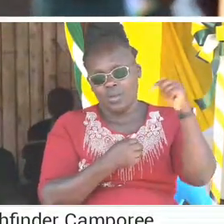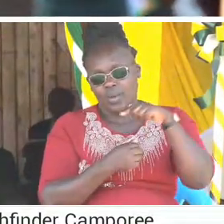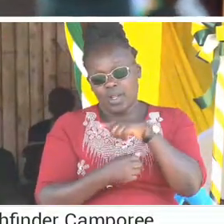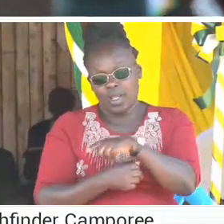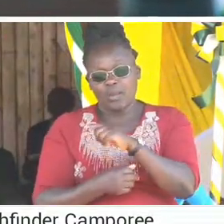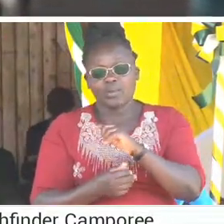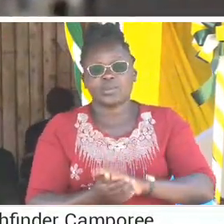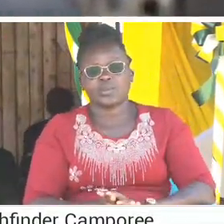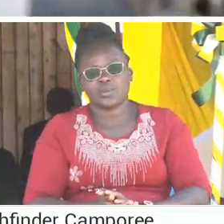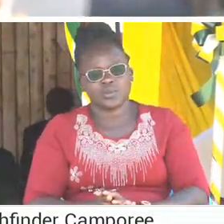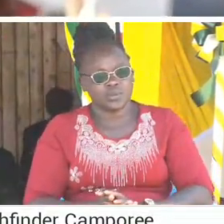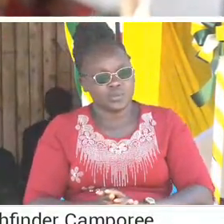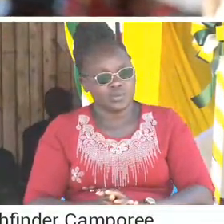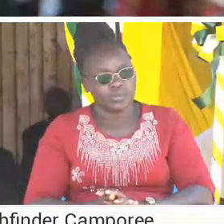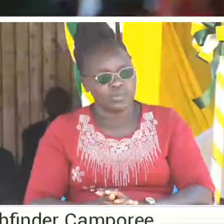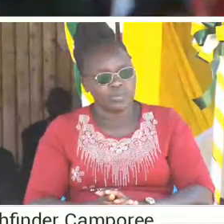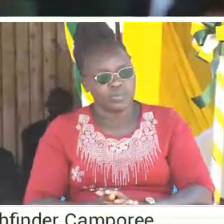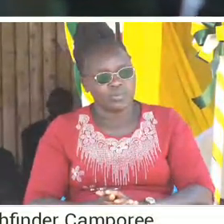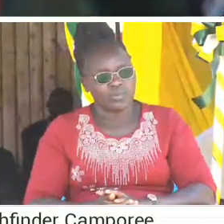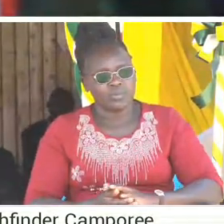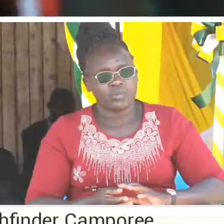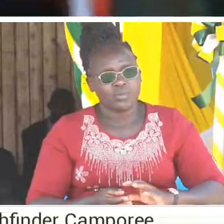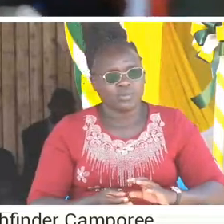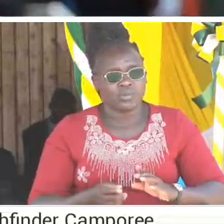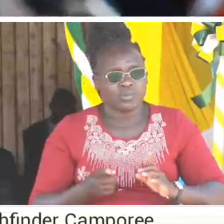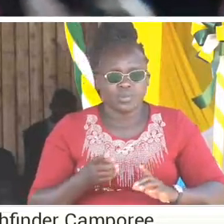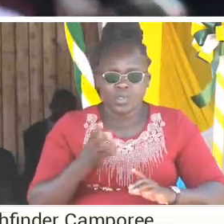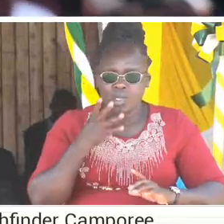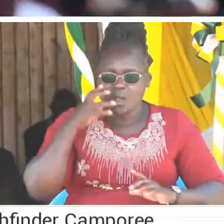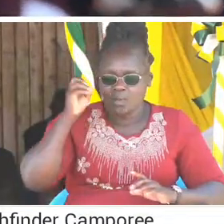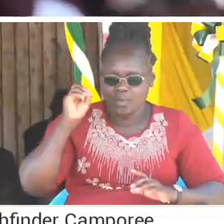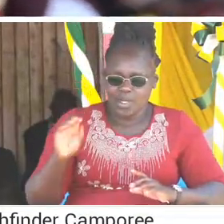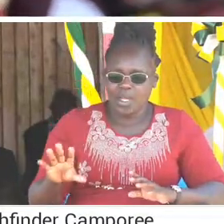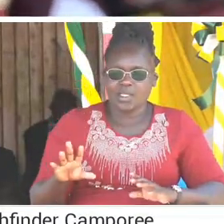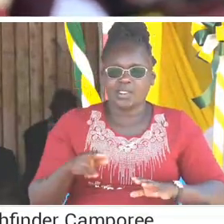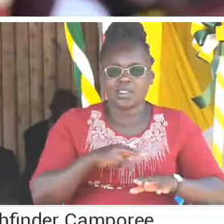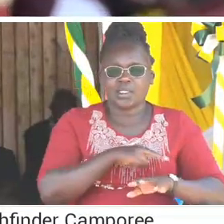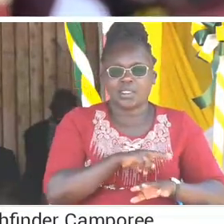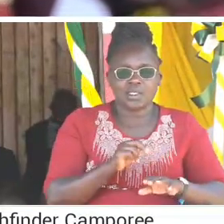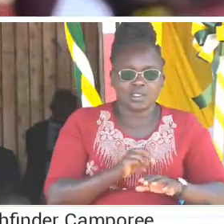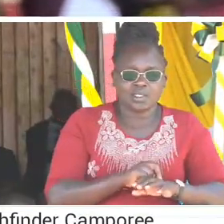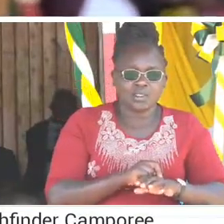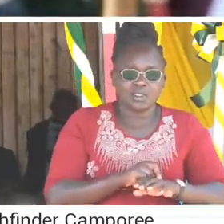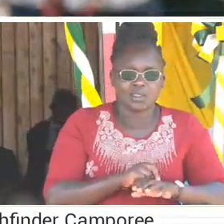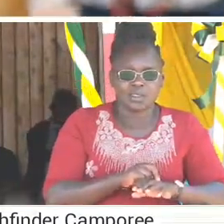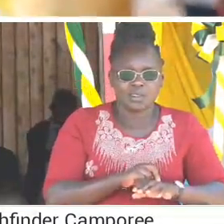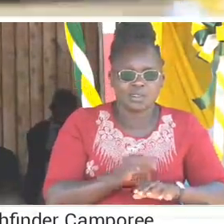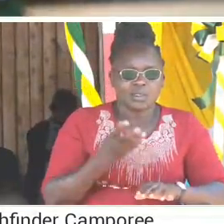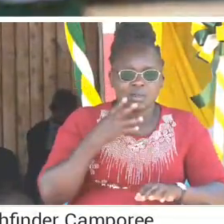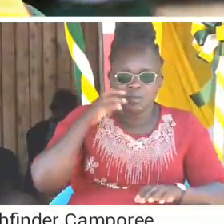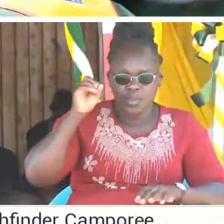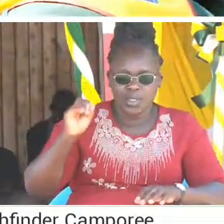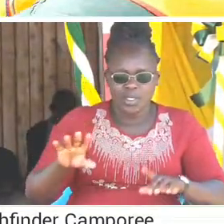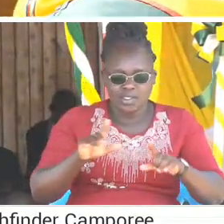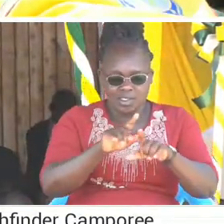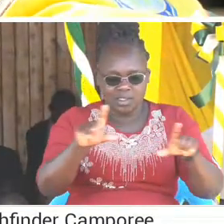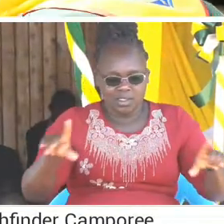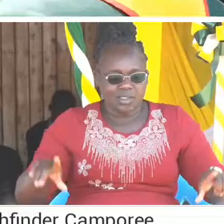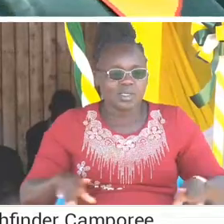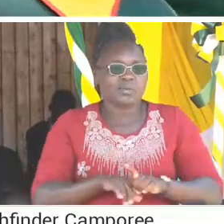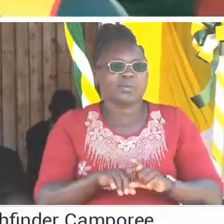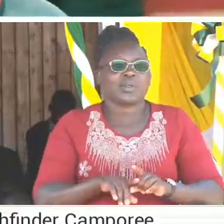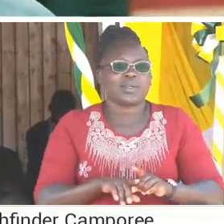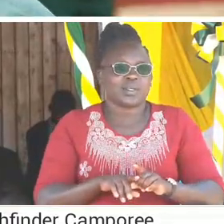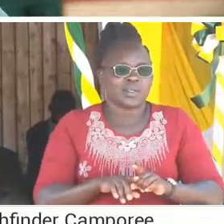Pastor. Utalaaniwa mjini. Yani ukiingia mjini we umelaaniwa. Utalaaniwa na mashambani. Ukienda shambani umelaaniwa.